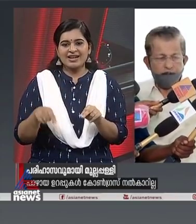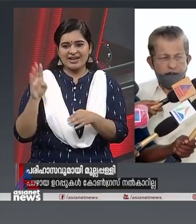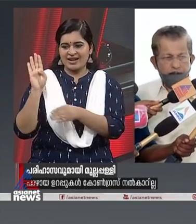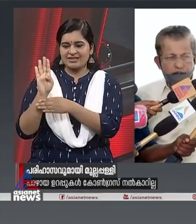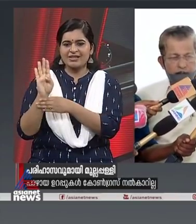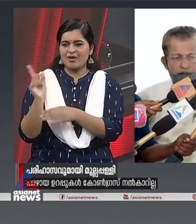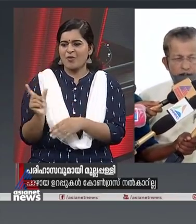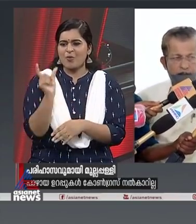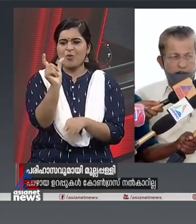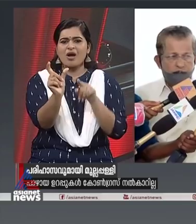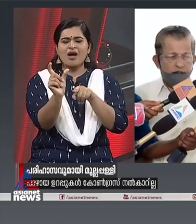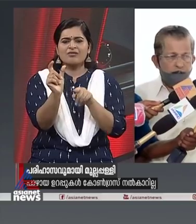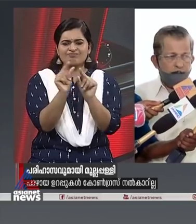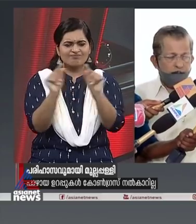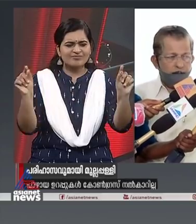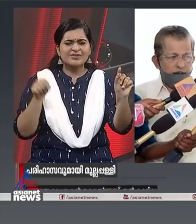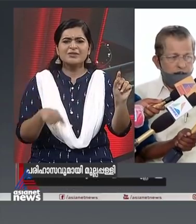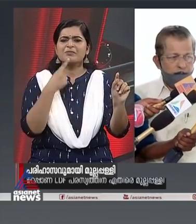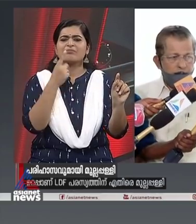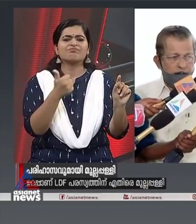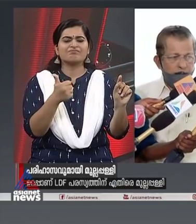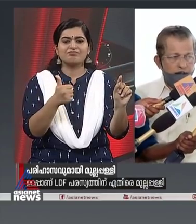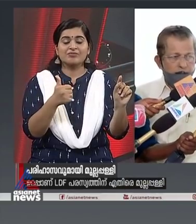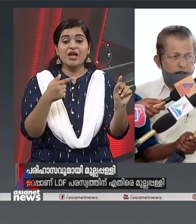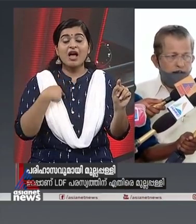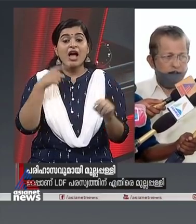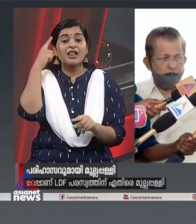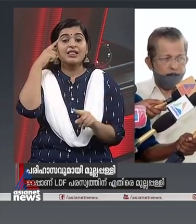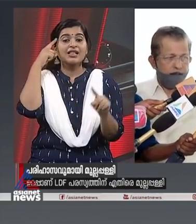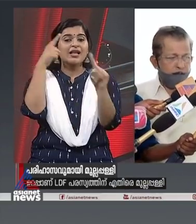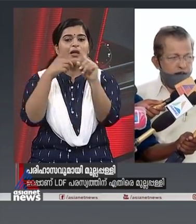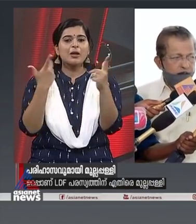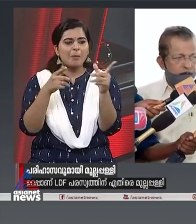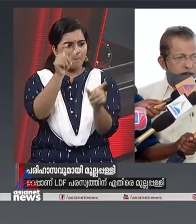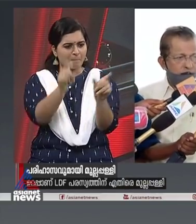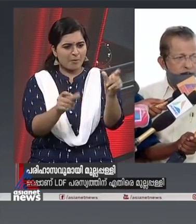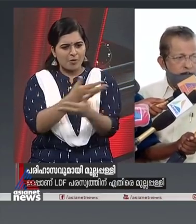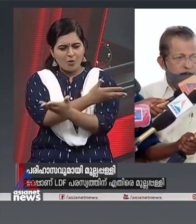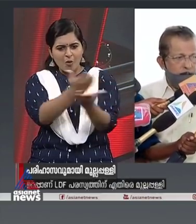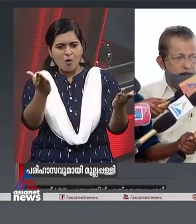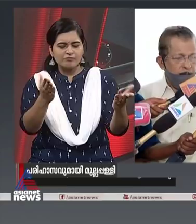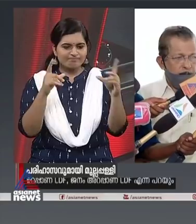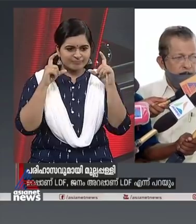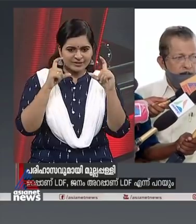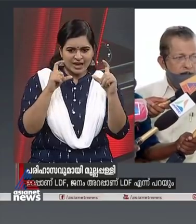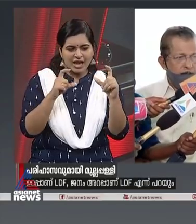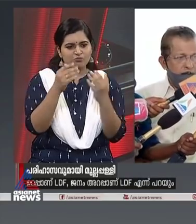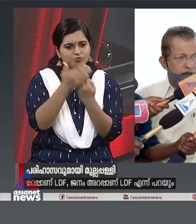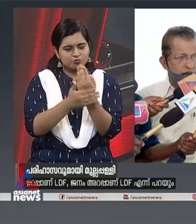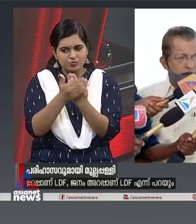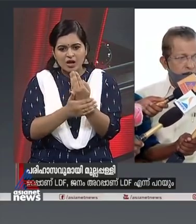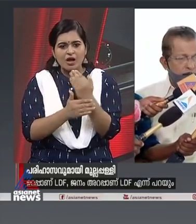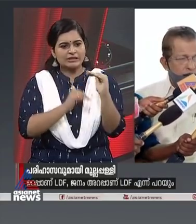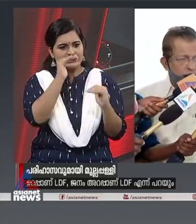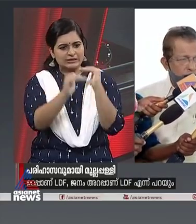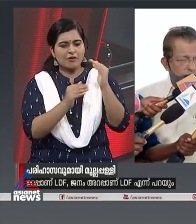മുഴക്കുന്ന ഒരു പാർട്ടിയല്ല. ഞങ്ങൾ ജനങ്ങളെ സംബന്ധിച്ചിടത്തോളം ജനങ്ങൾക്ക് എല്ലാ കാലത്തും കൃത്യമായ വ്യക്തമായ ഉറപ്പുകൾ